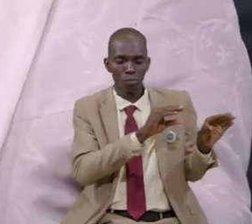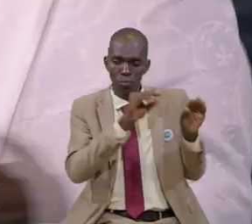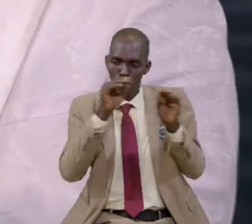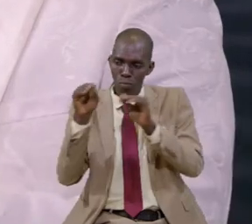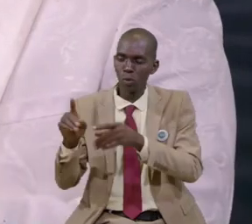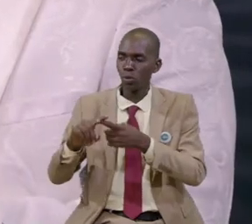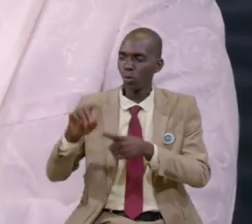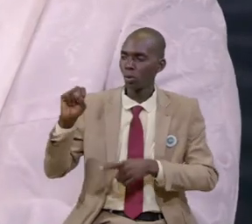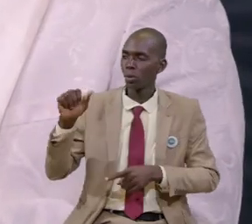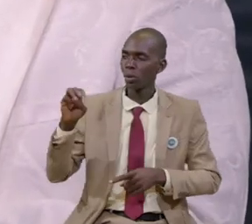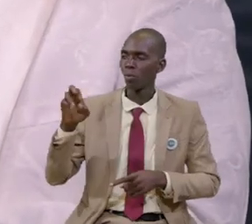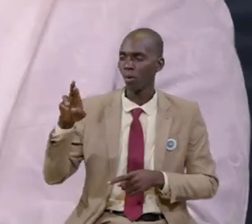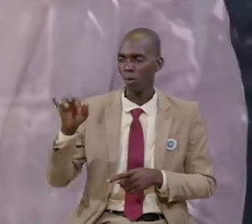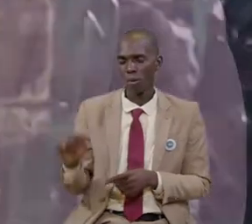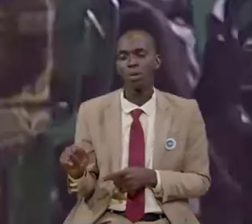croyait